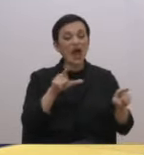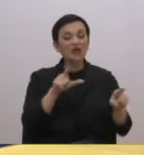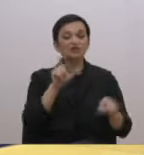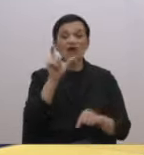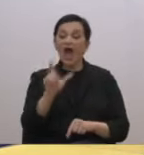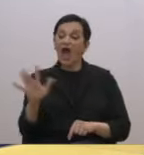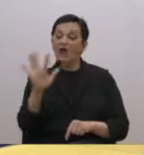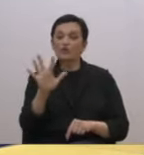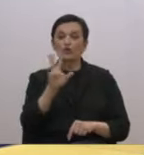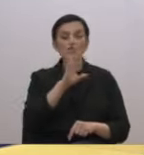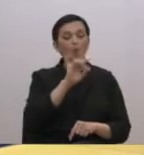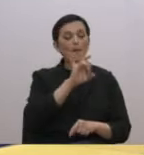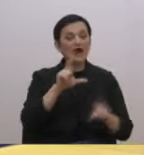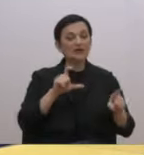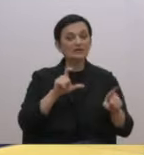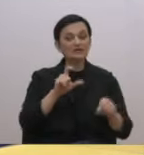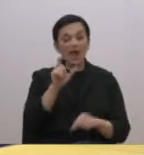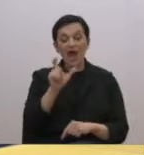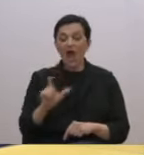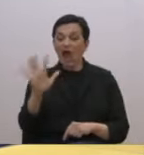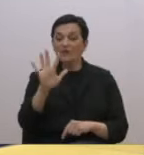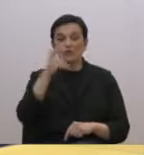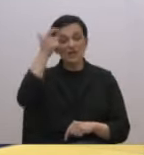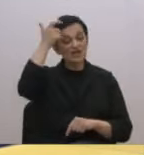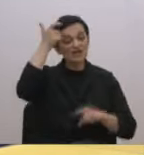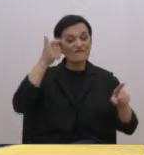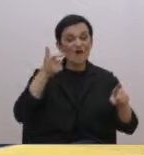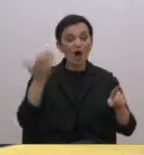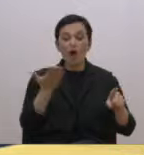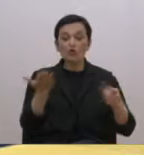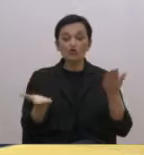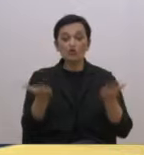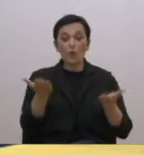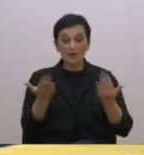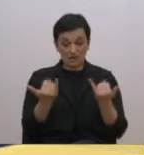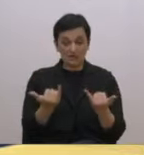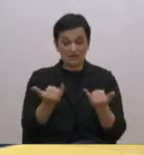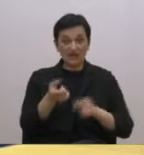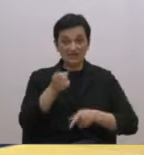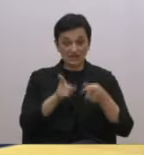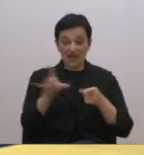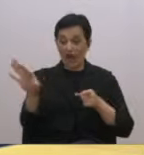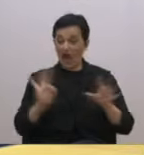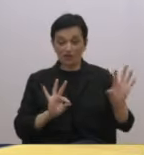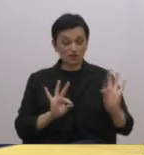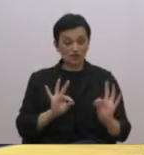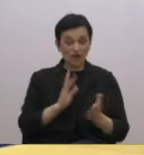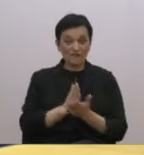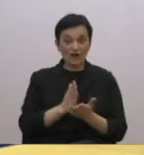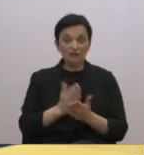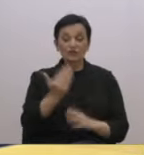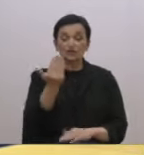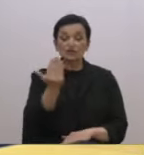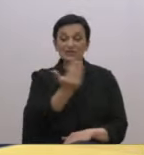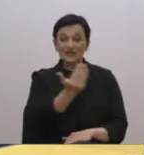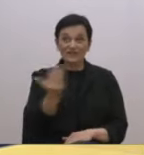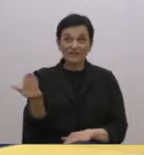ევროპა თუ ირაკლი გობახიძე, ევროპა თუ ბიძინა ივანიშვილი. ეს არის დღეს რეალური არჩევანი. და თქვენ,